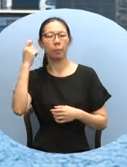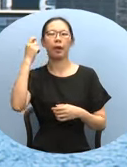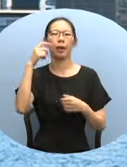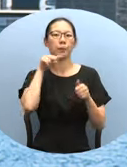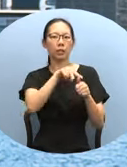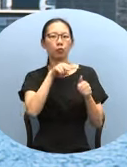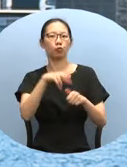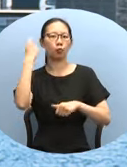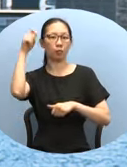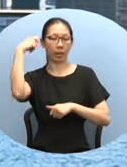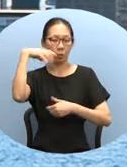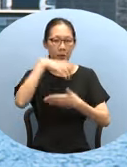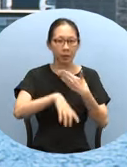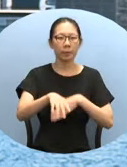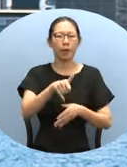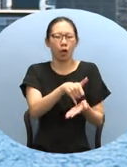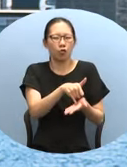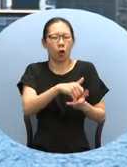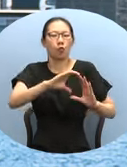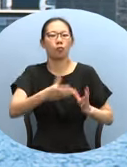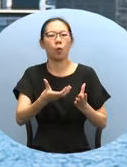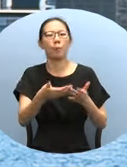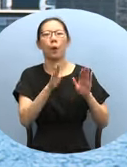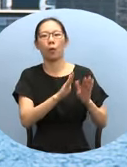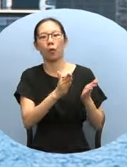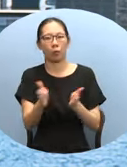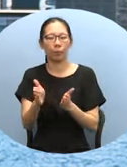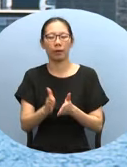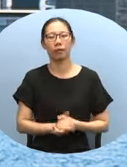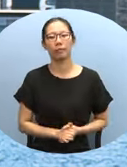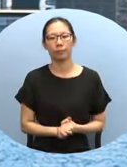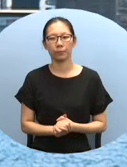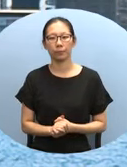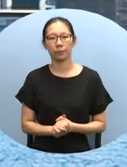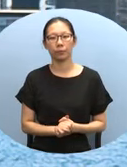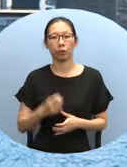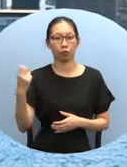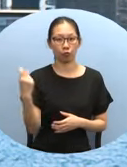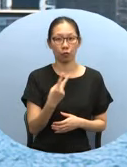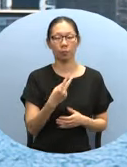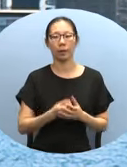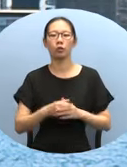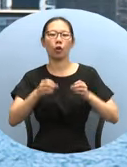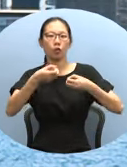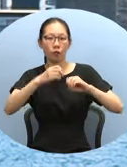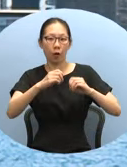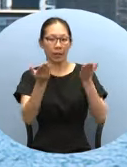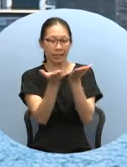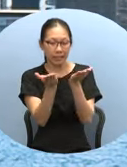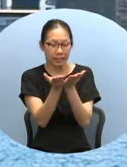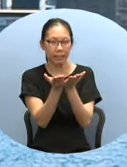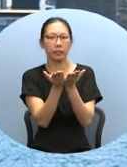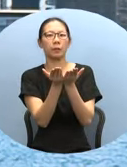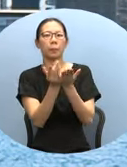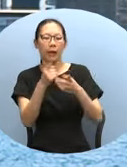社會中咧係最脆弱嘅群組嘅需要嘅安全網嚟嘅。咁同時咧，我哋亦都係會以科學實